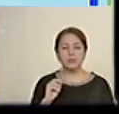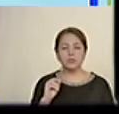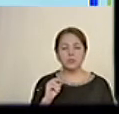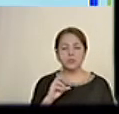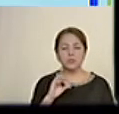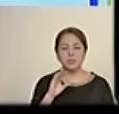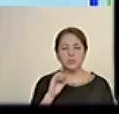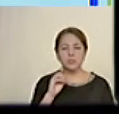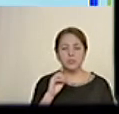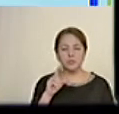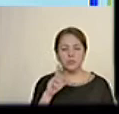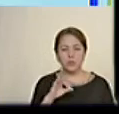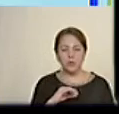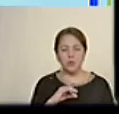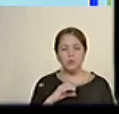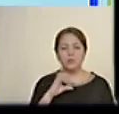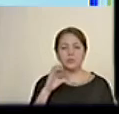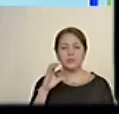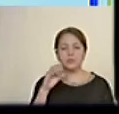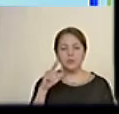форме родительного падежа.